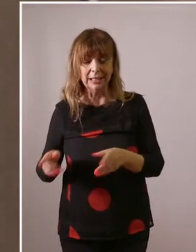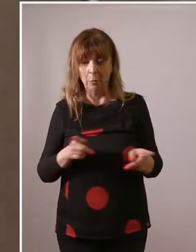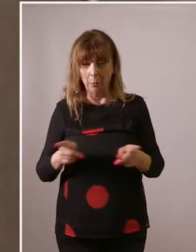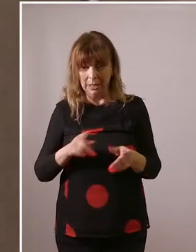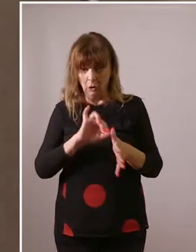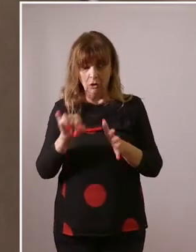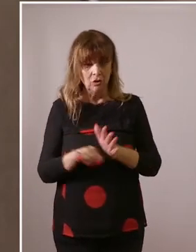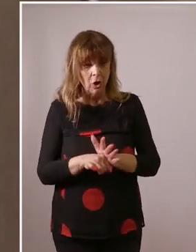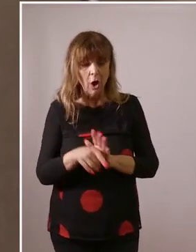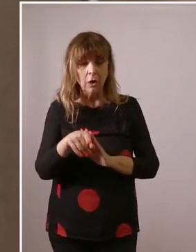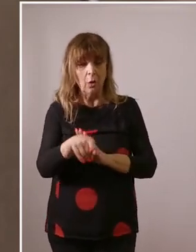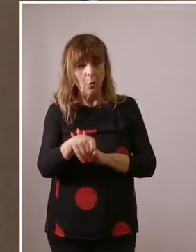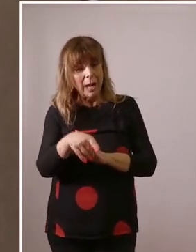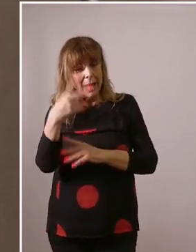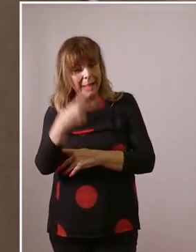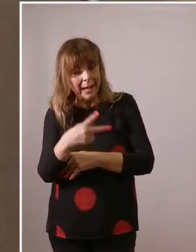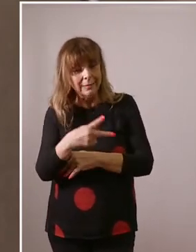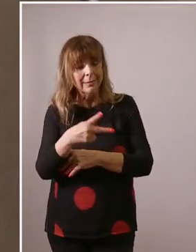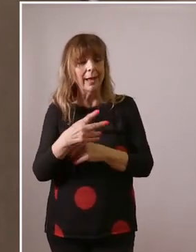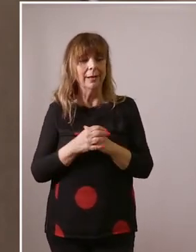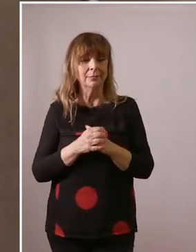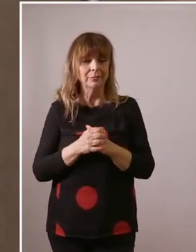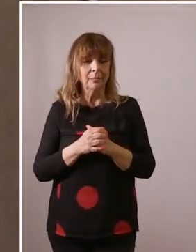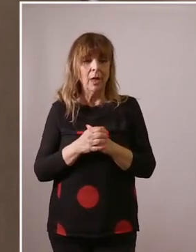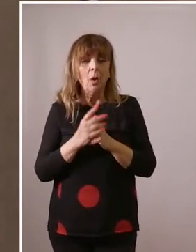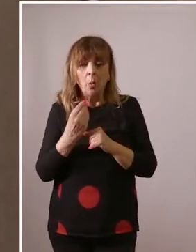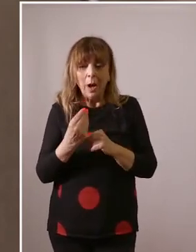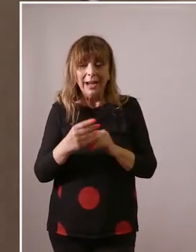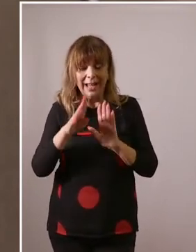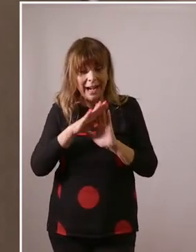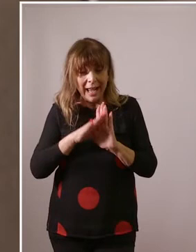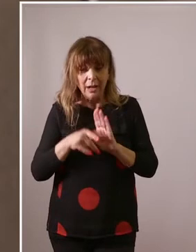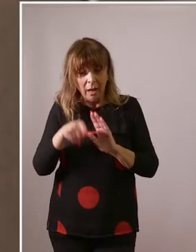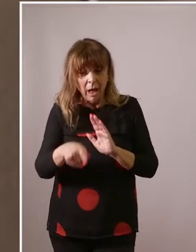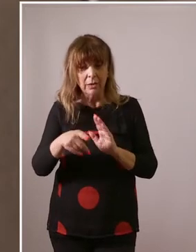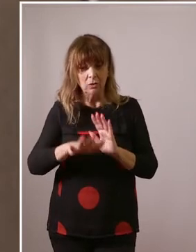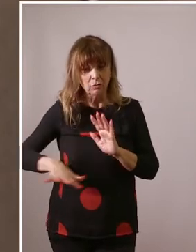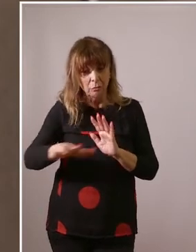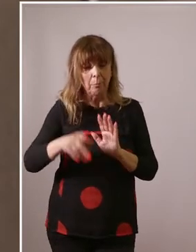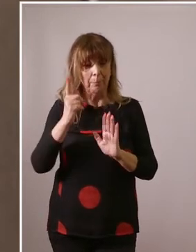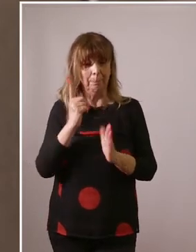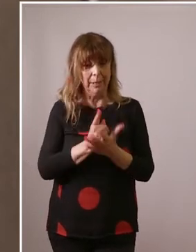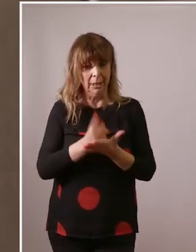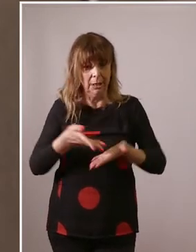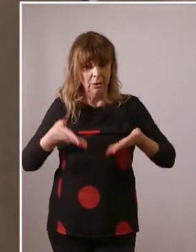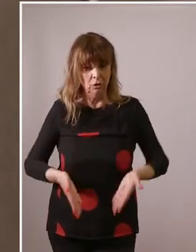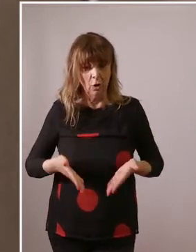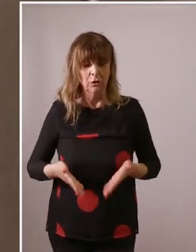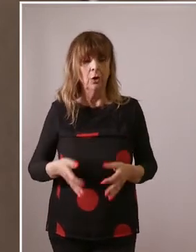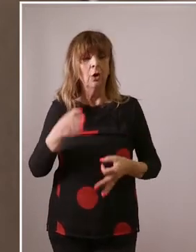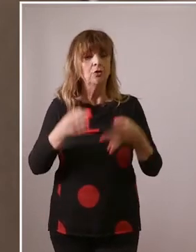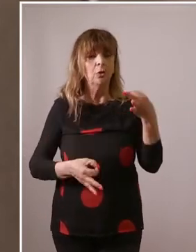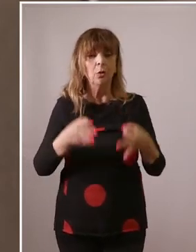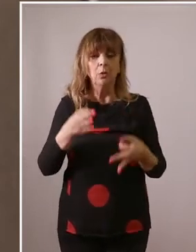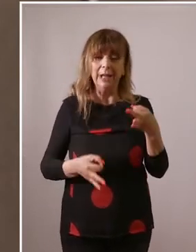storico quella specifica realtà di quale regole appunto può aver bisogno quello giuridico infatti è